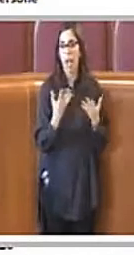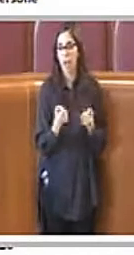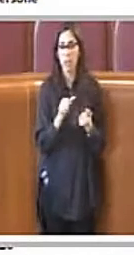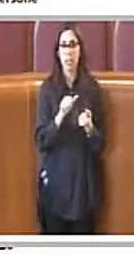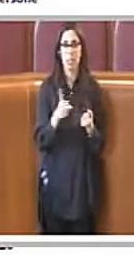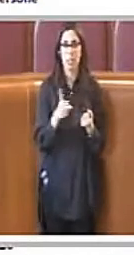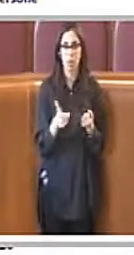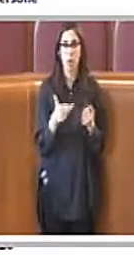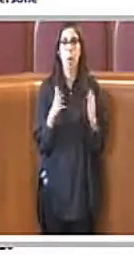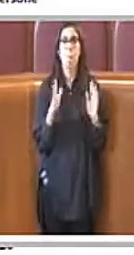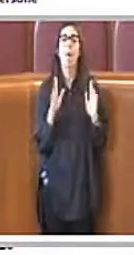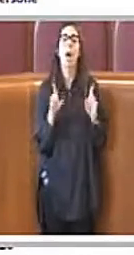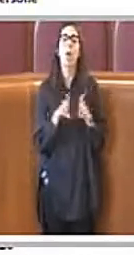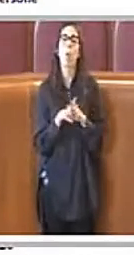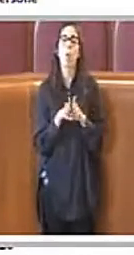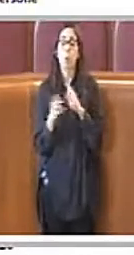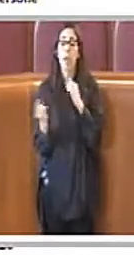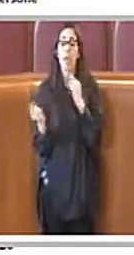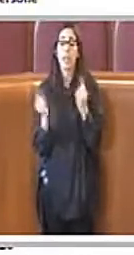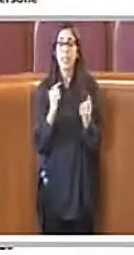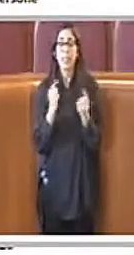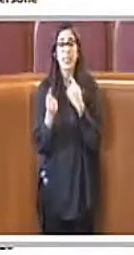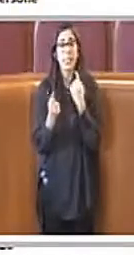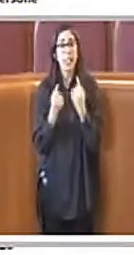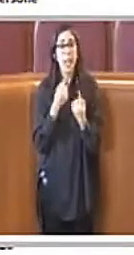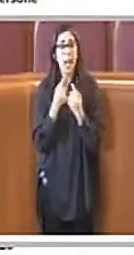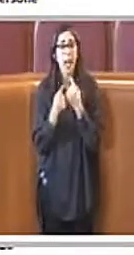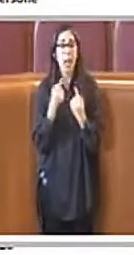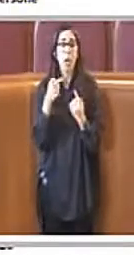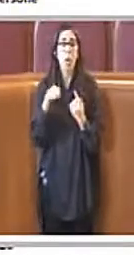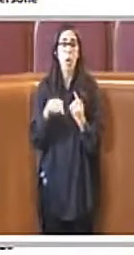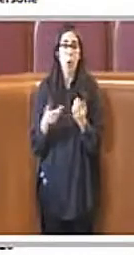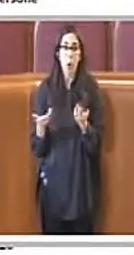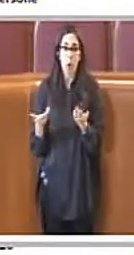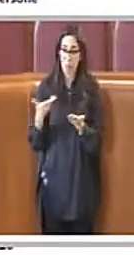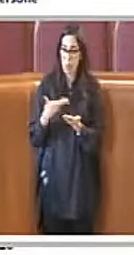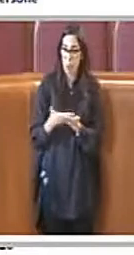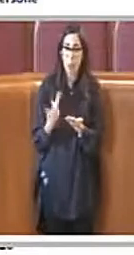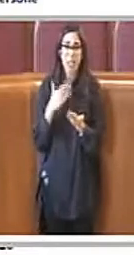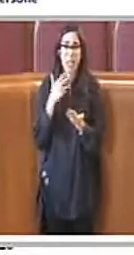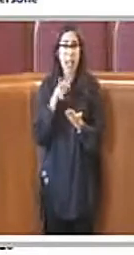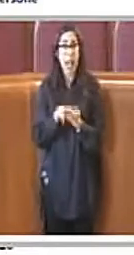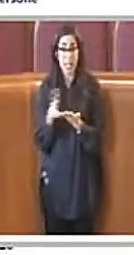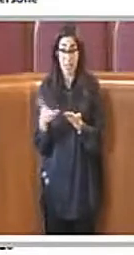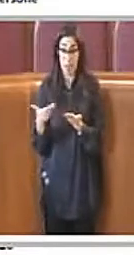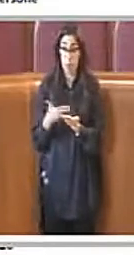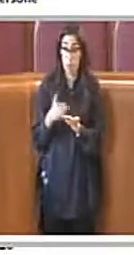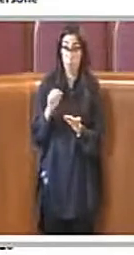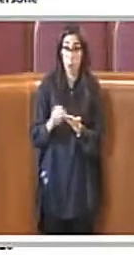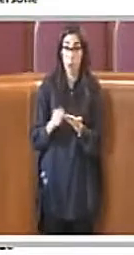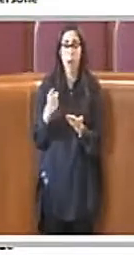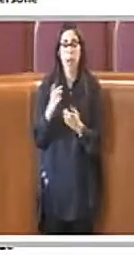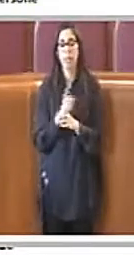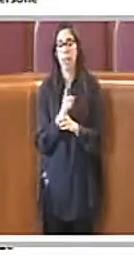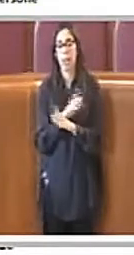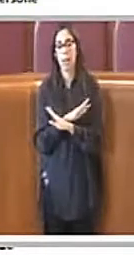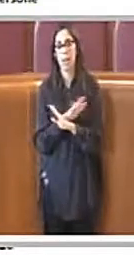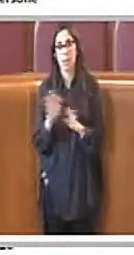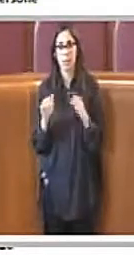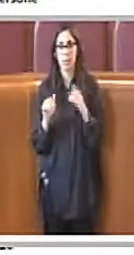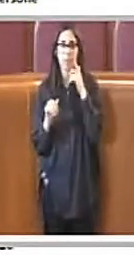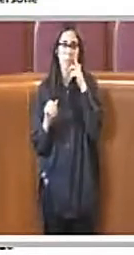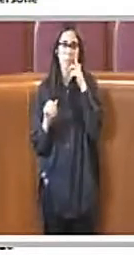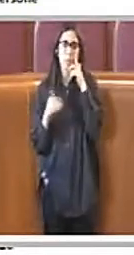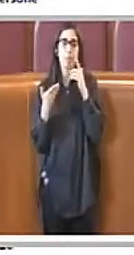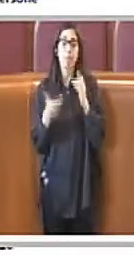resta il fatto che questo dialogo e questa garanzia del dialogo ci deve essere. Ecco, in relazione a questa prima proposta, io